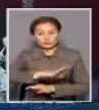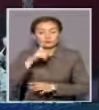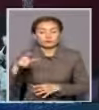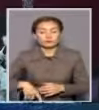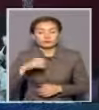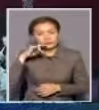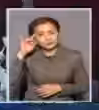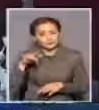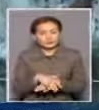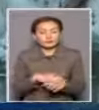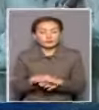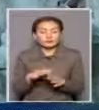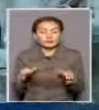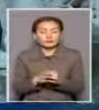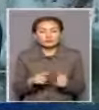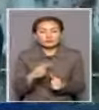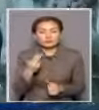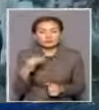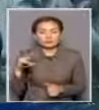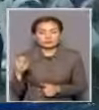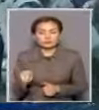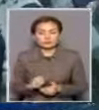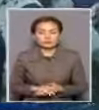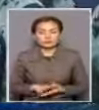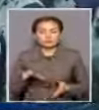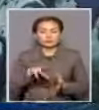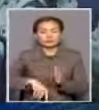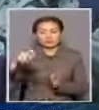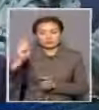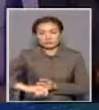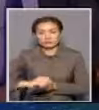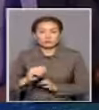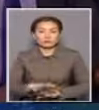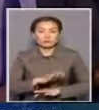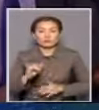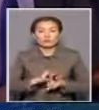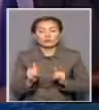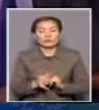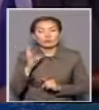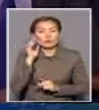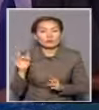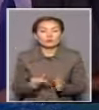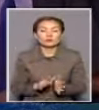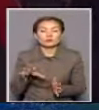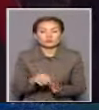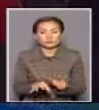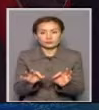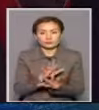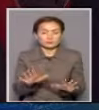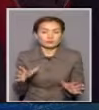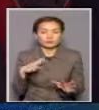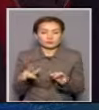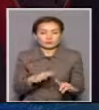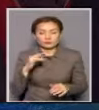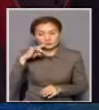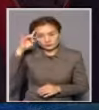оркестр казахских народных инструментов имени Дины Нурпиисовой. Приехали известные певцы из Уральска и Алматы. Среди них певица, заслуженный